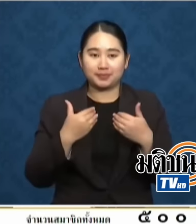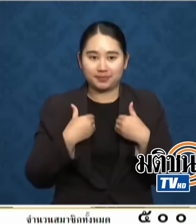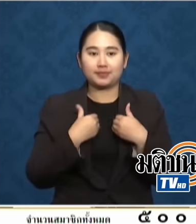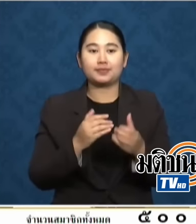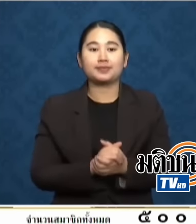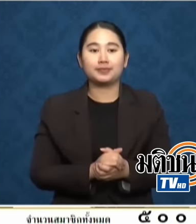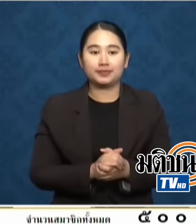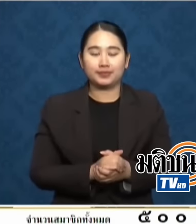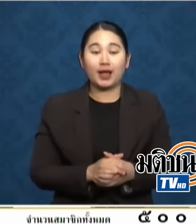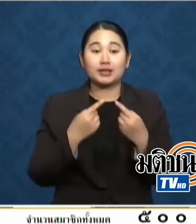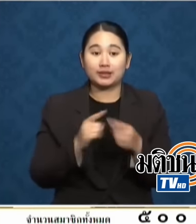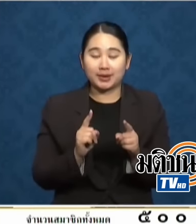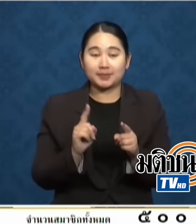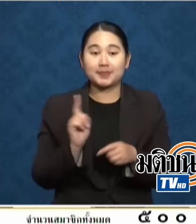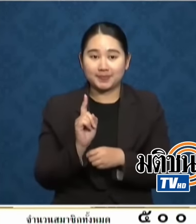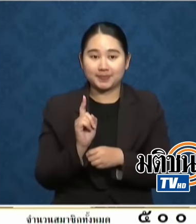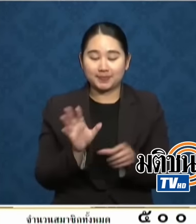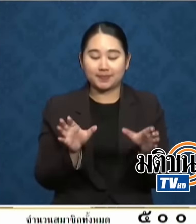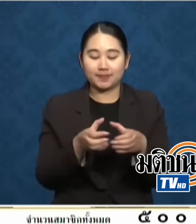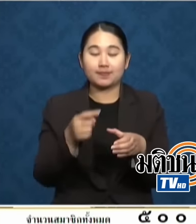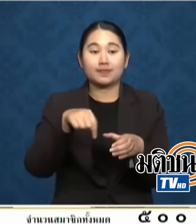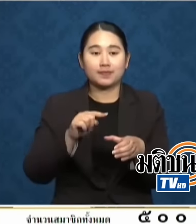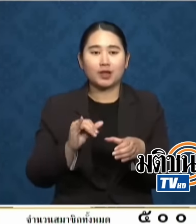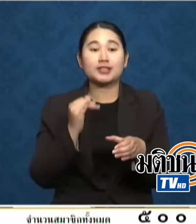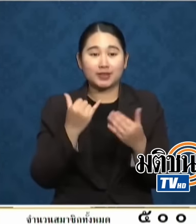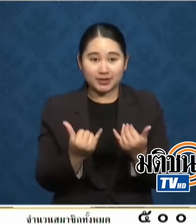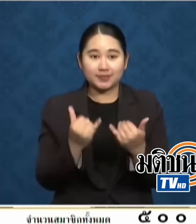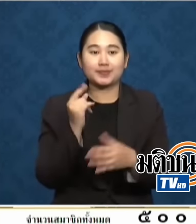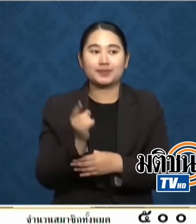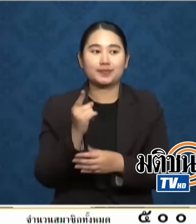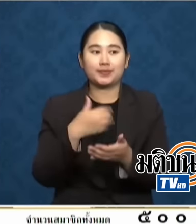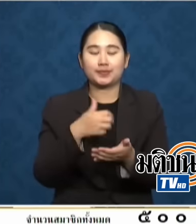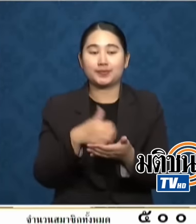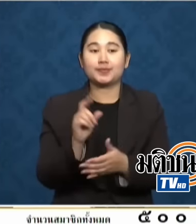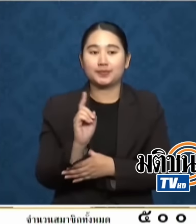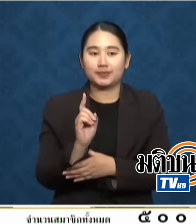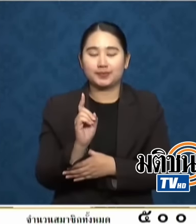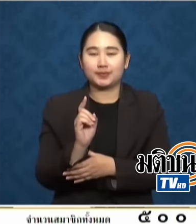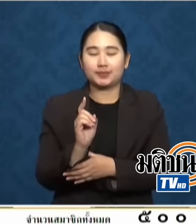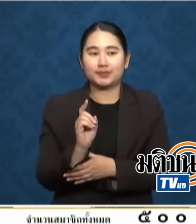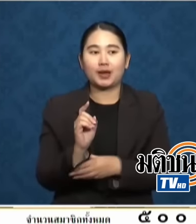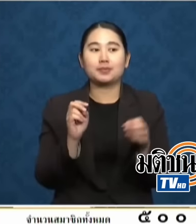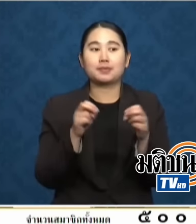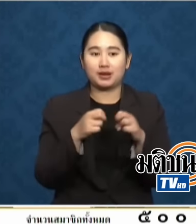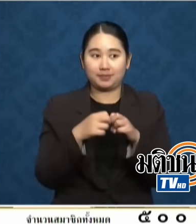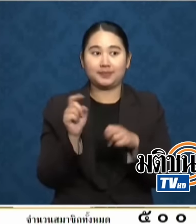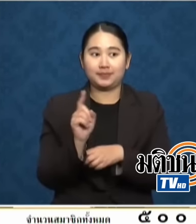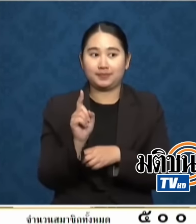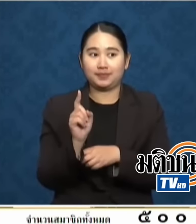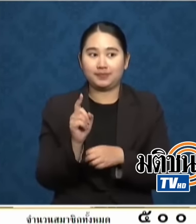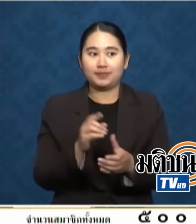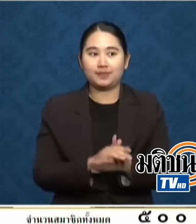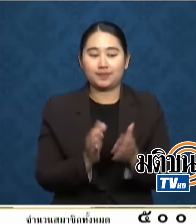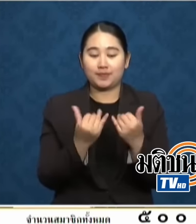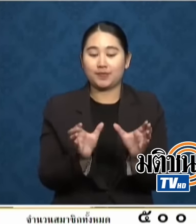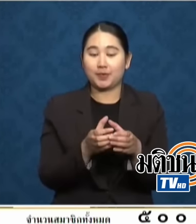ากขึ้นแต่ในสภาพการความเป็นจริงปัจจุบันเราจะพบว่า